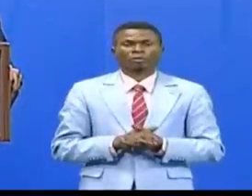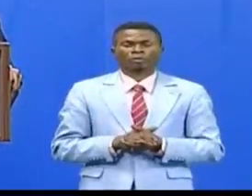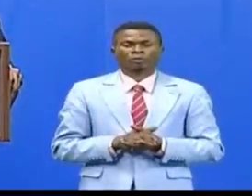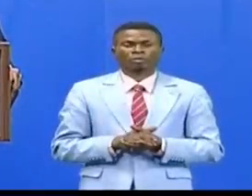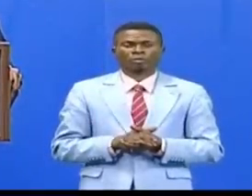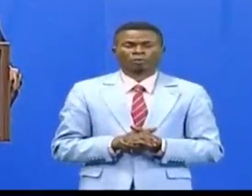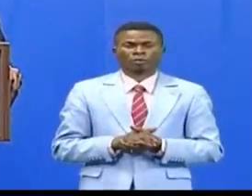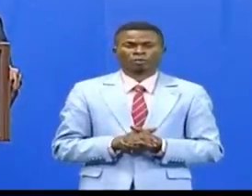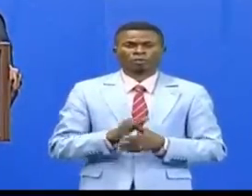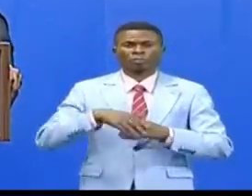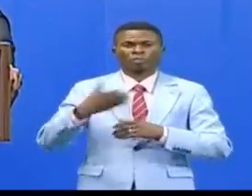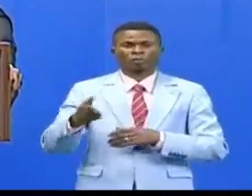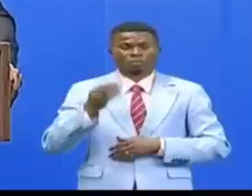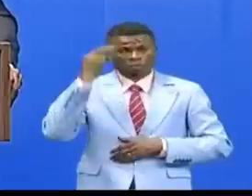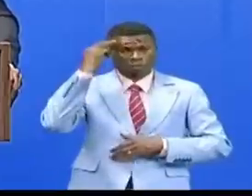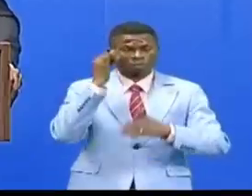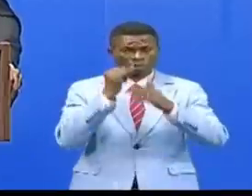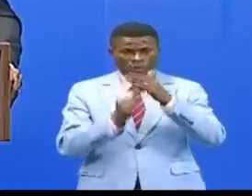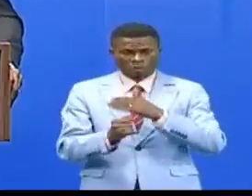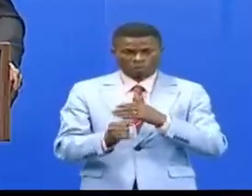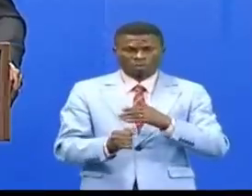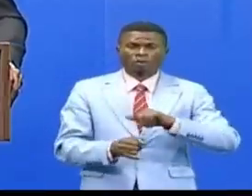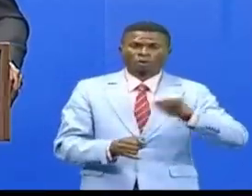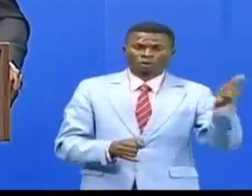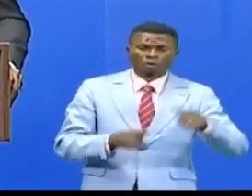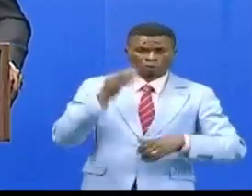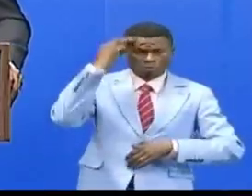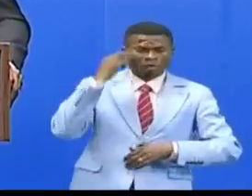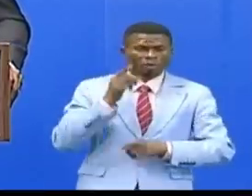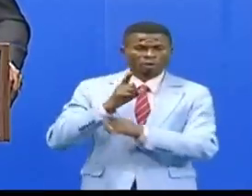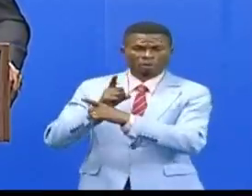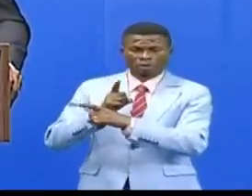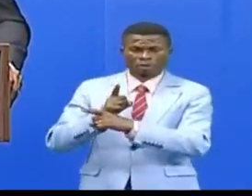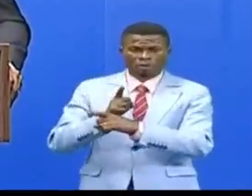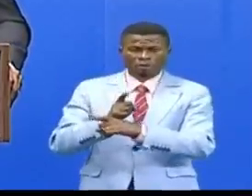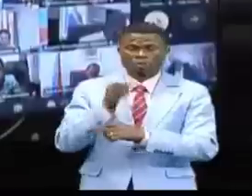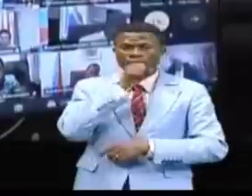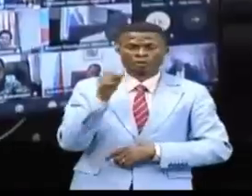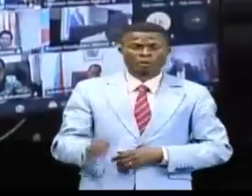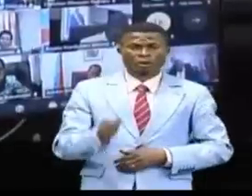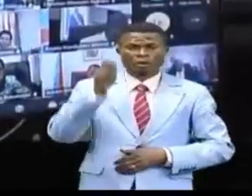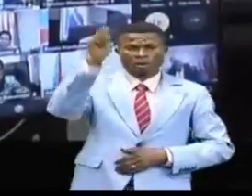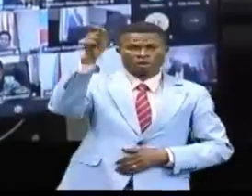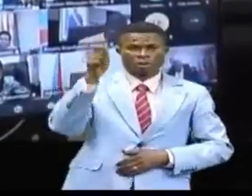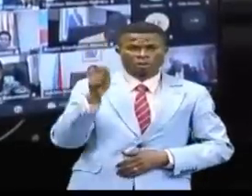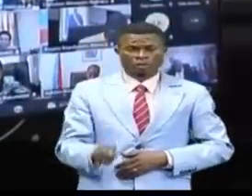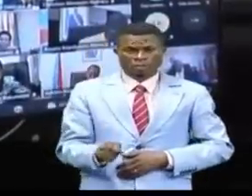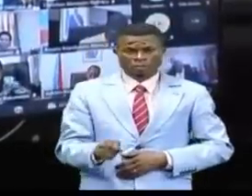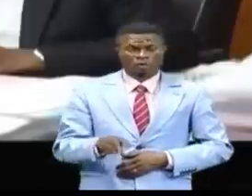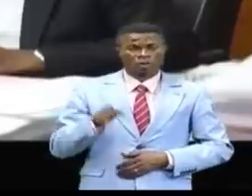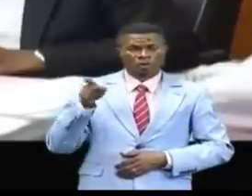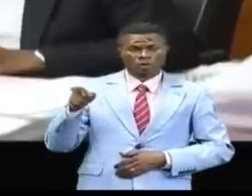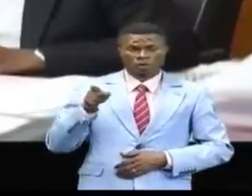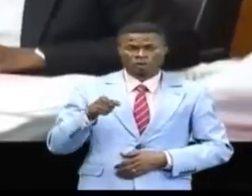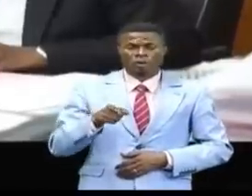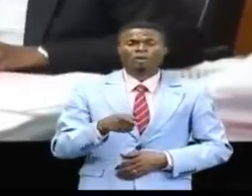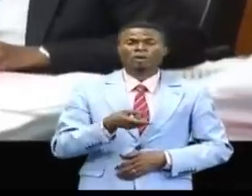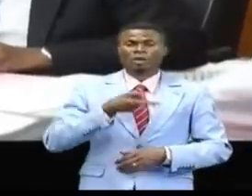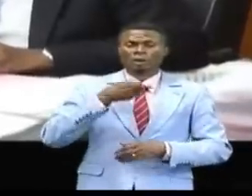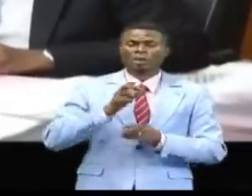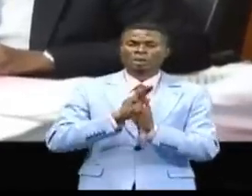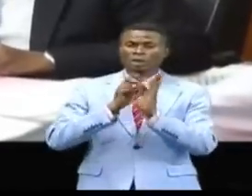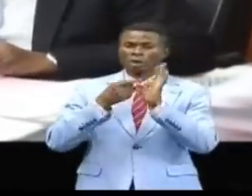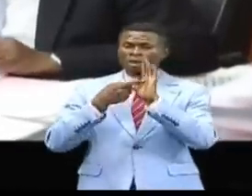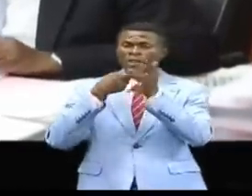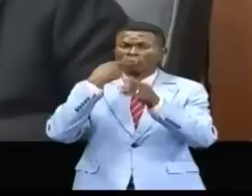Complétant le ministre de l'Intérieur, le ministre de la Défense et des Anciens Combattants a pour sa part présenté une synthèse